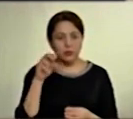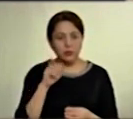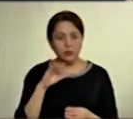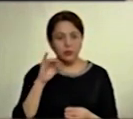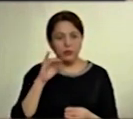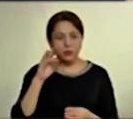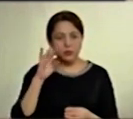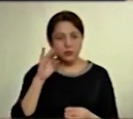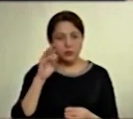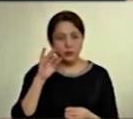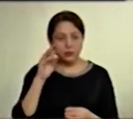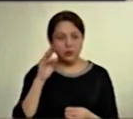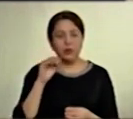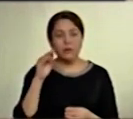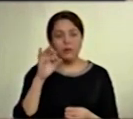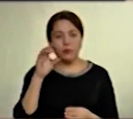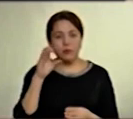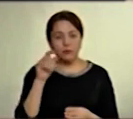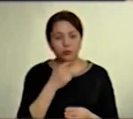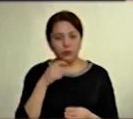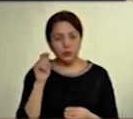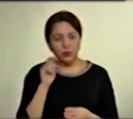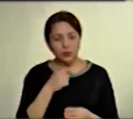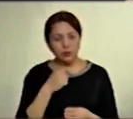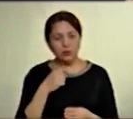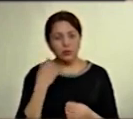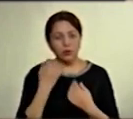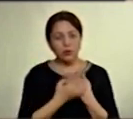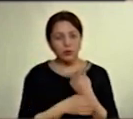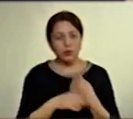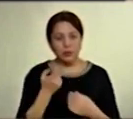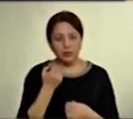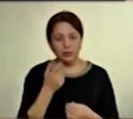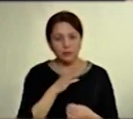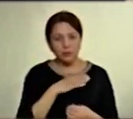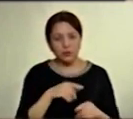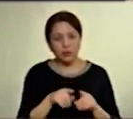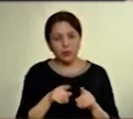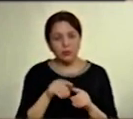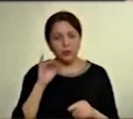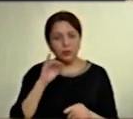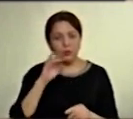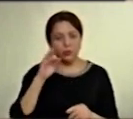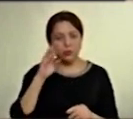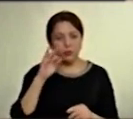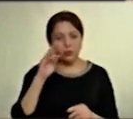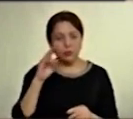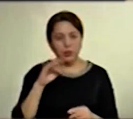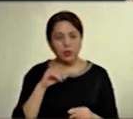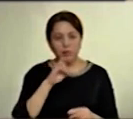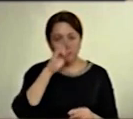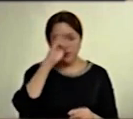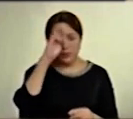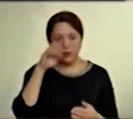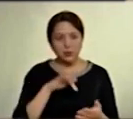Fors urushlari natijasida demak qisman bo'lsa-da Yunon davlatlari shahar